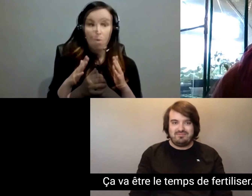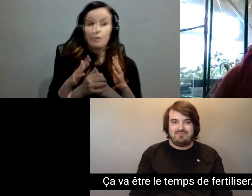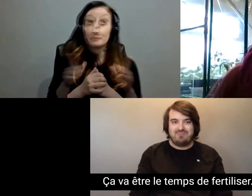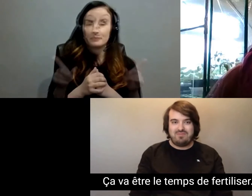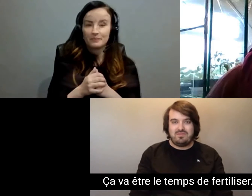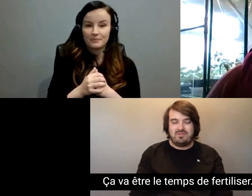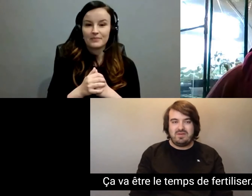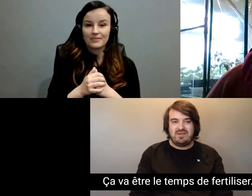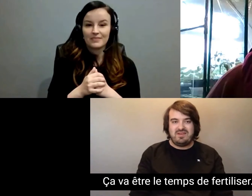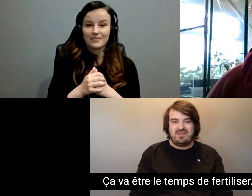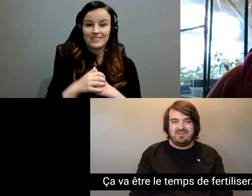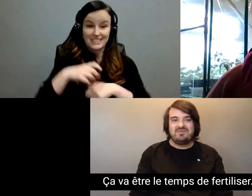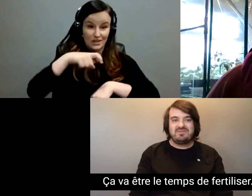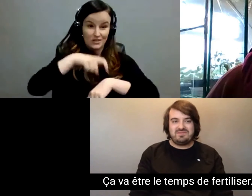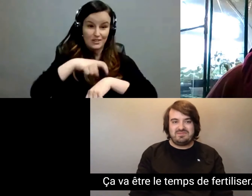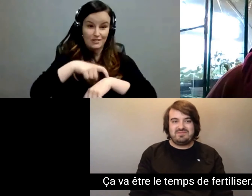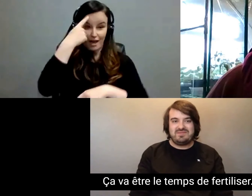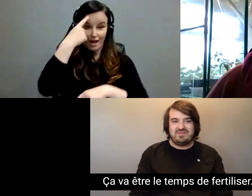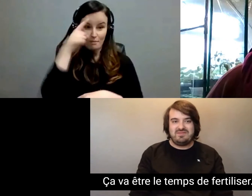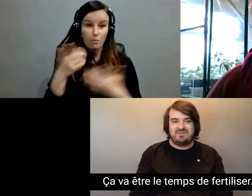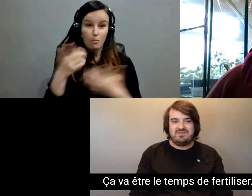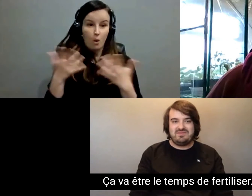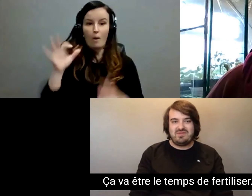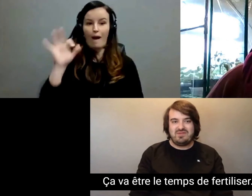Ça va être le temps de fertiliser.